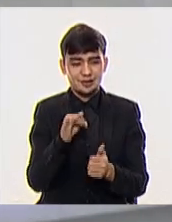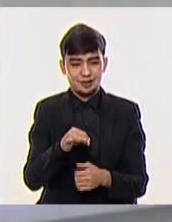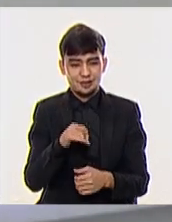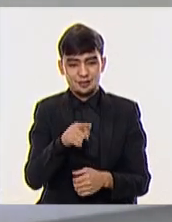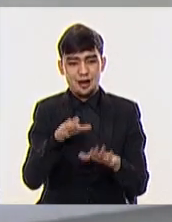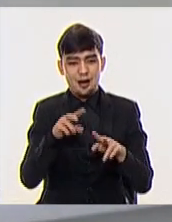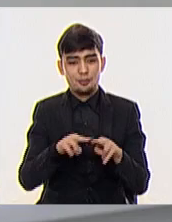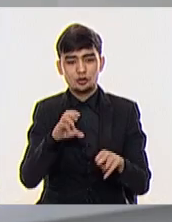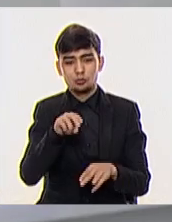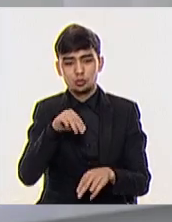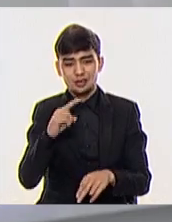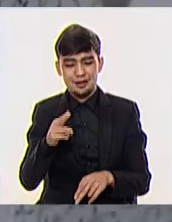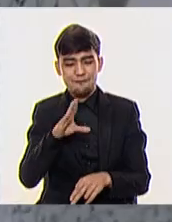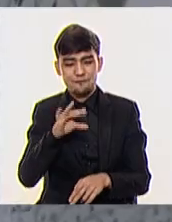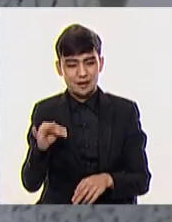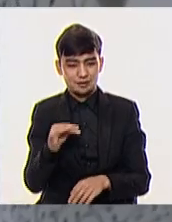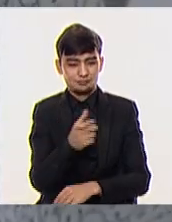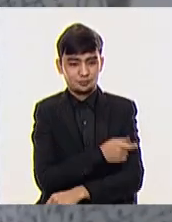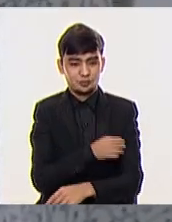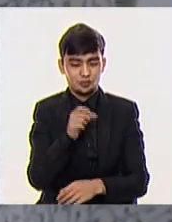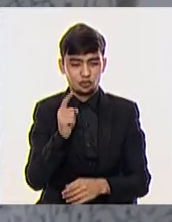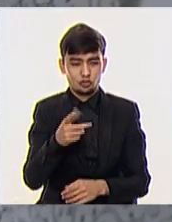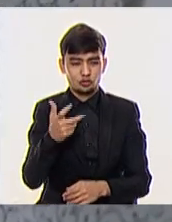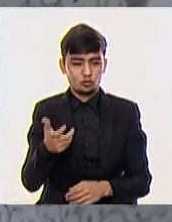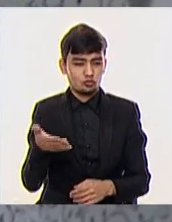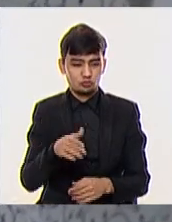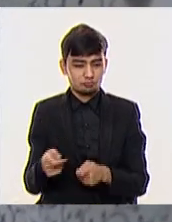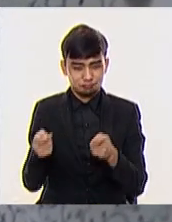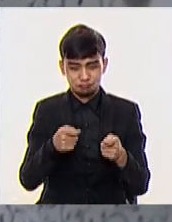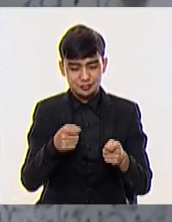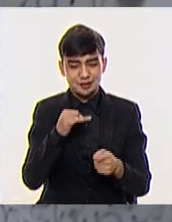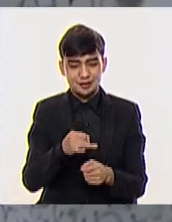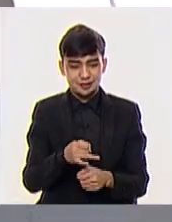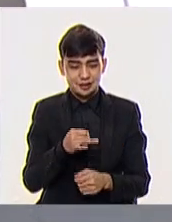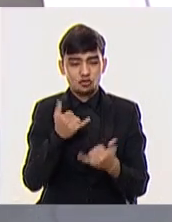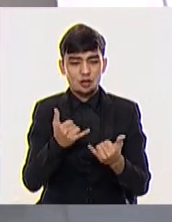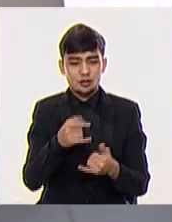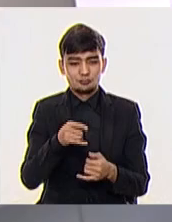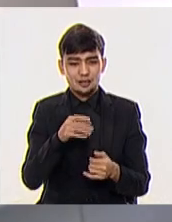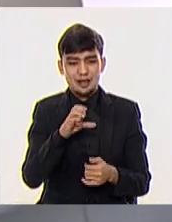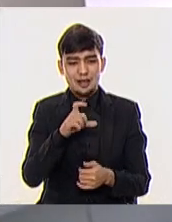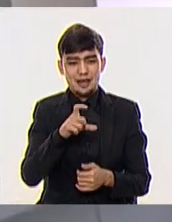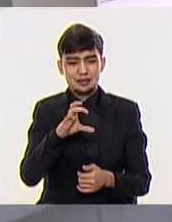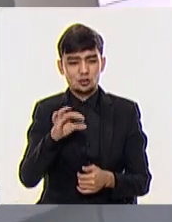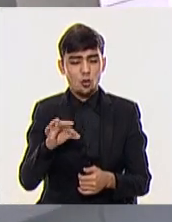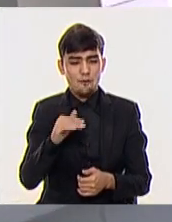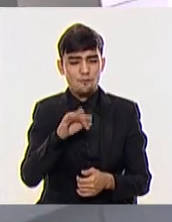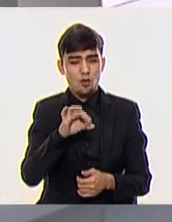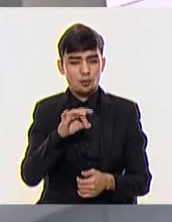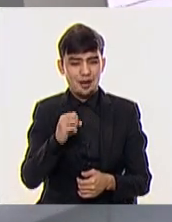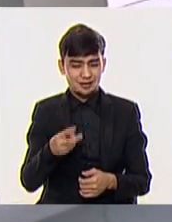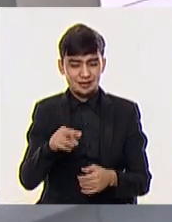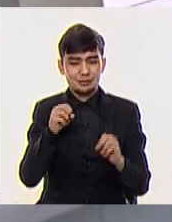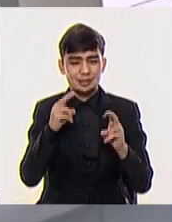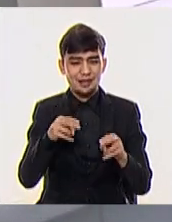Аймаққа мынандай Спутник V вакцинасының 1300 данасы жеткізілген. Қазір ол СК фармация серіктестігіндегі арнайы